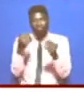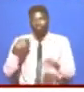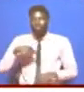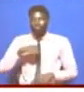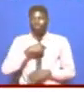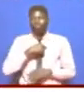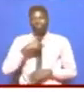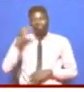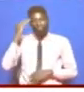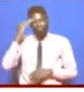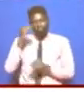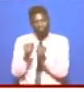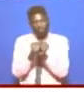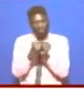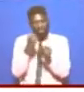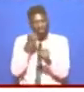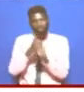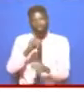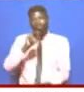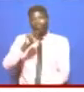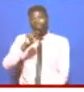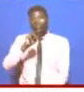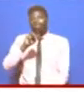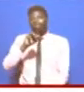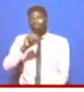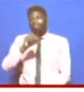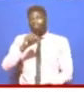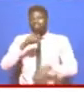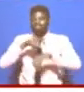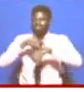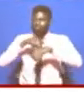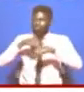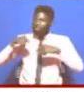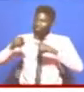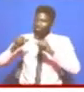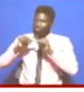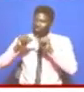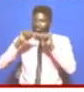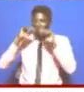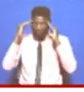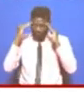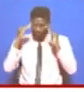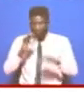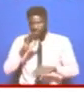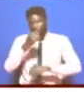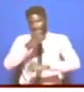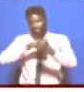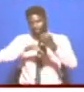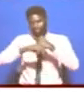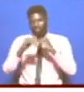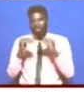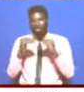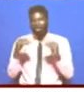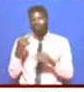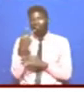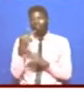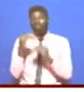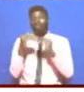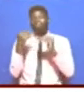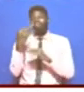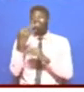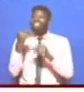with NMS, as they continue to focus their activities on the level twos and the level threes, that you will be